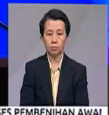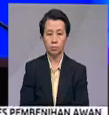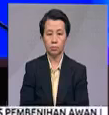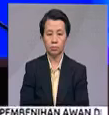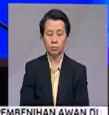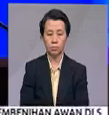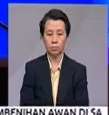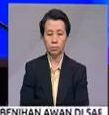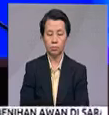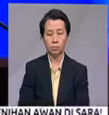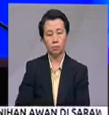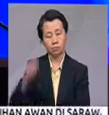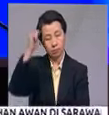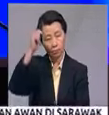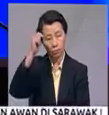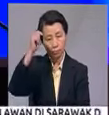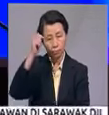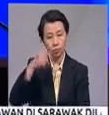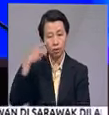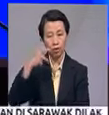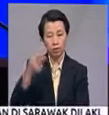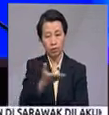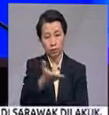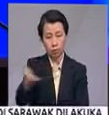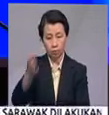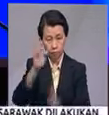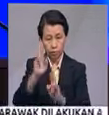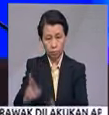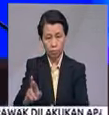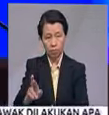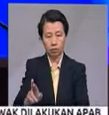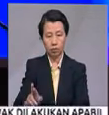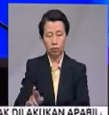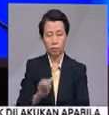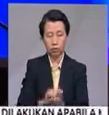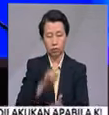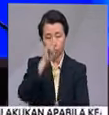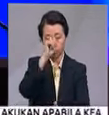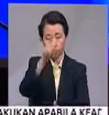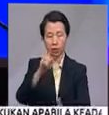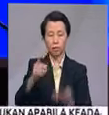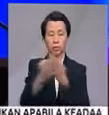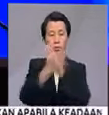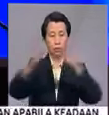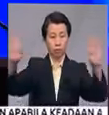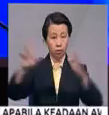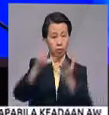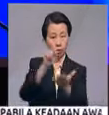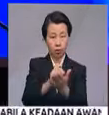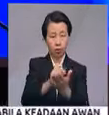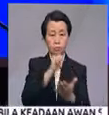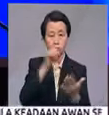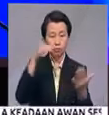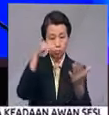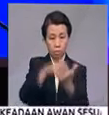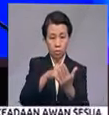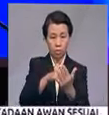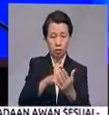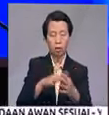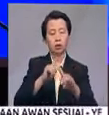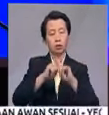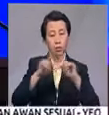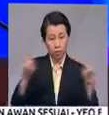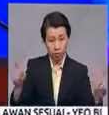Tuan-tuan dan puan yang saya hormati sekalian, bagi kita memastikan bahawa kebebasan media tidak terhalang. Walau